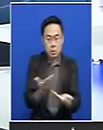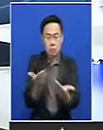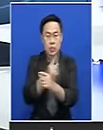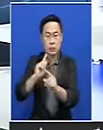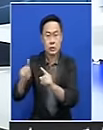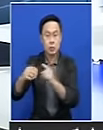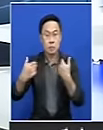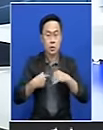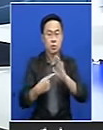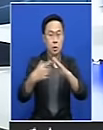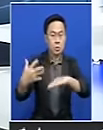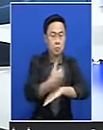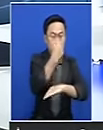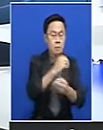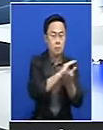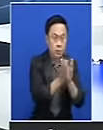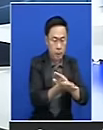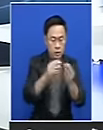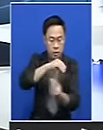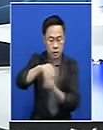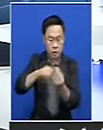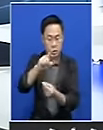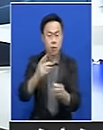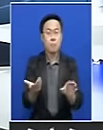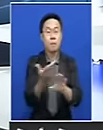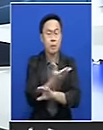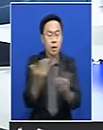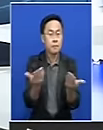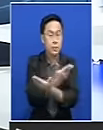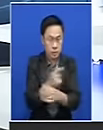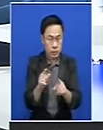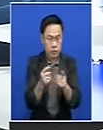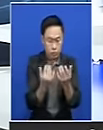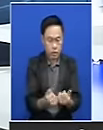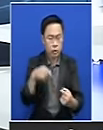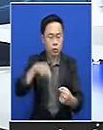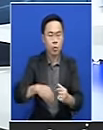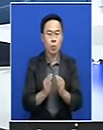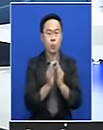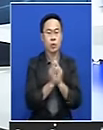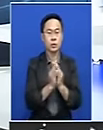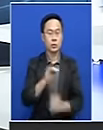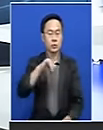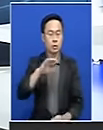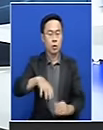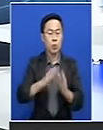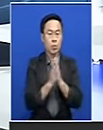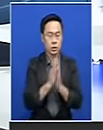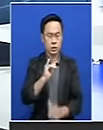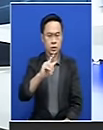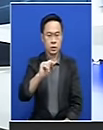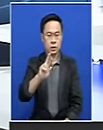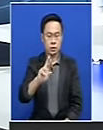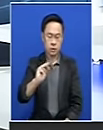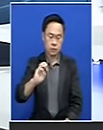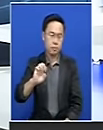การเมืองท ั้ งเรื่องของเศรษฐกิจนะครับ ครับหลายคนก็อยากจะเอาฤกษ์เอาชัยนะครับวันนี้วัดไตรมิตรนะครับก็เลยจัดให้กับพุทธศาสนิ